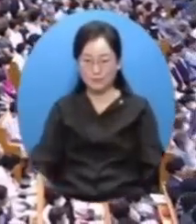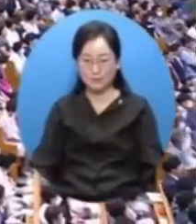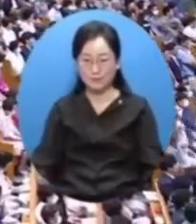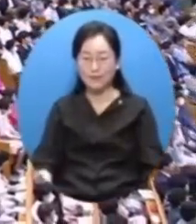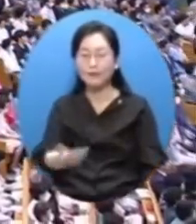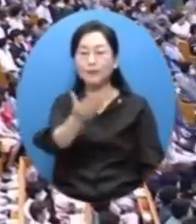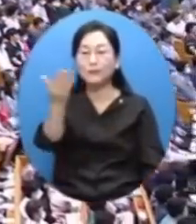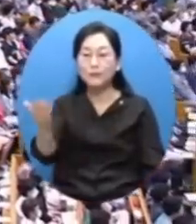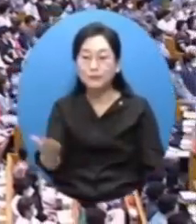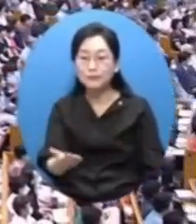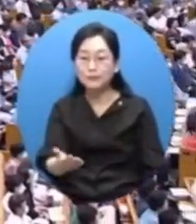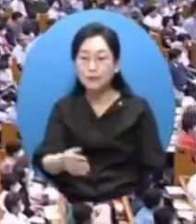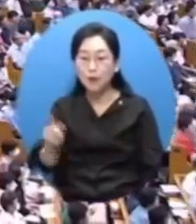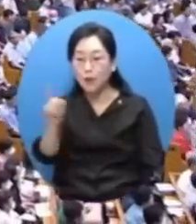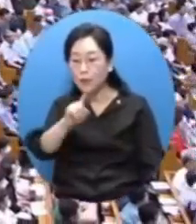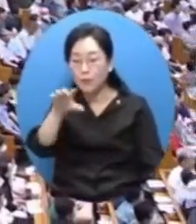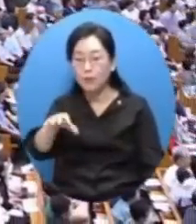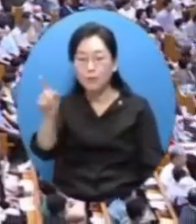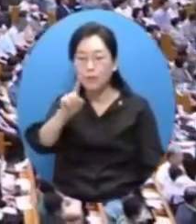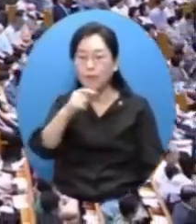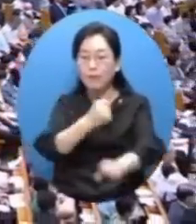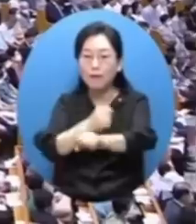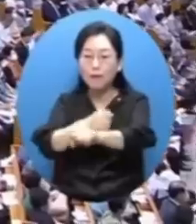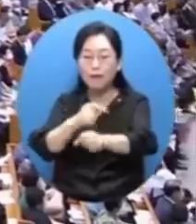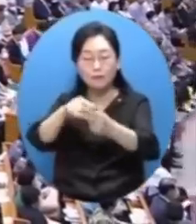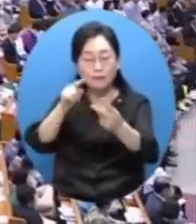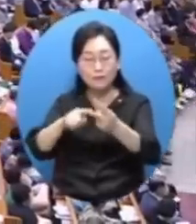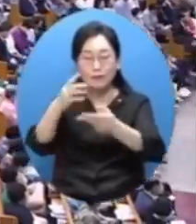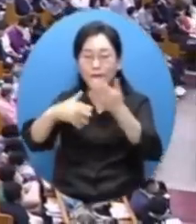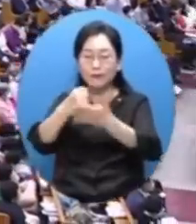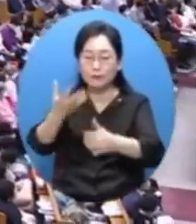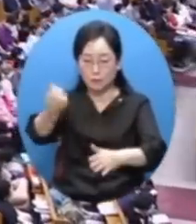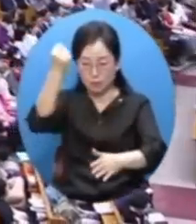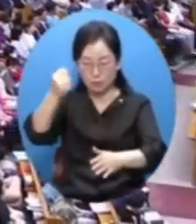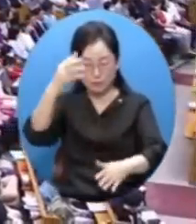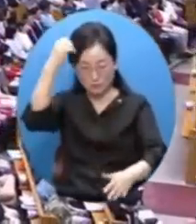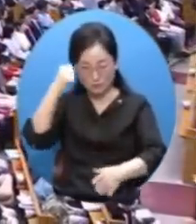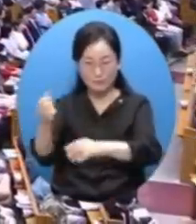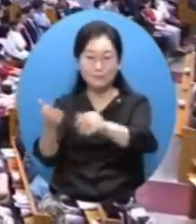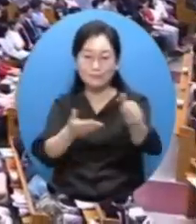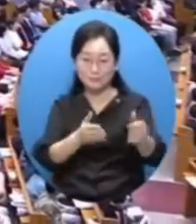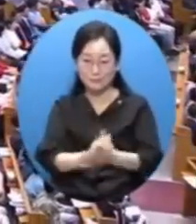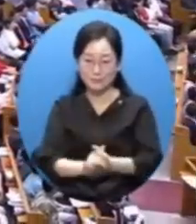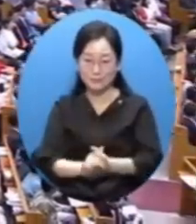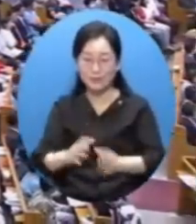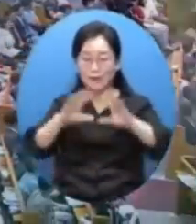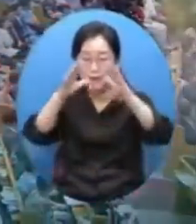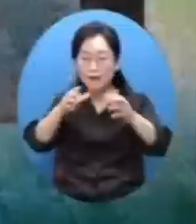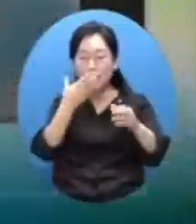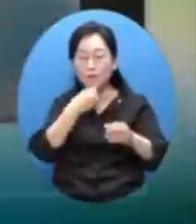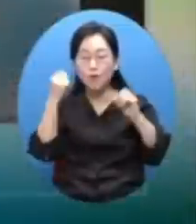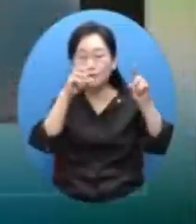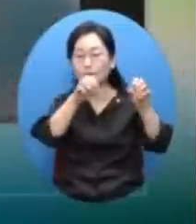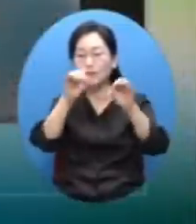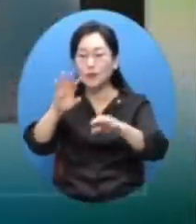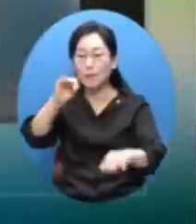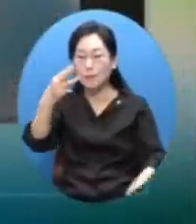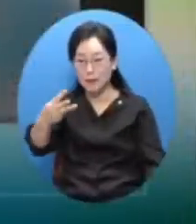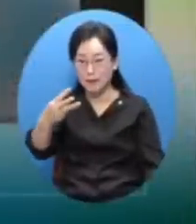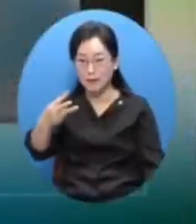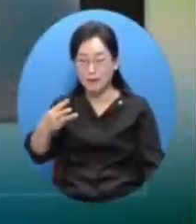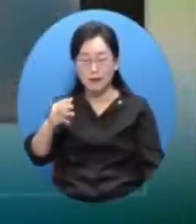여러분이 어디서 무엇을 하든지 하나님의 일이라는 것을 잊지 않게 되기를 바랍니다. 세계적인 복음전자 빌그램 박사님이